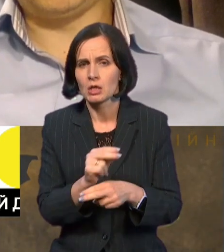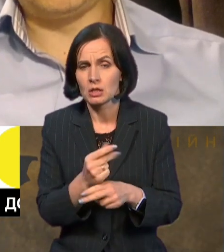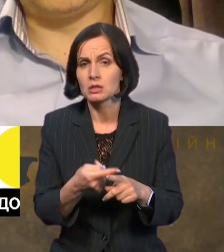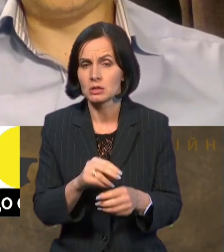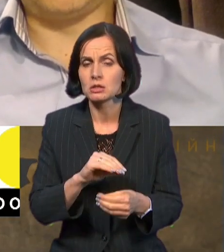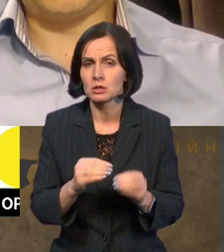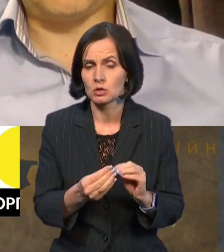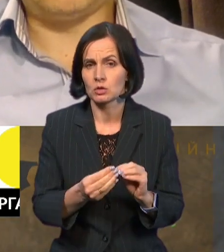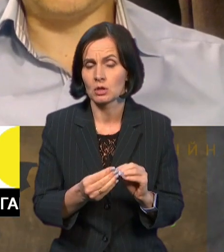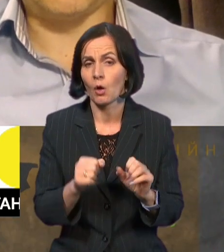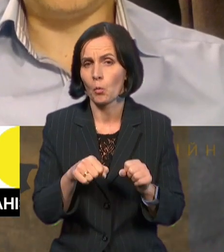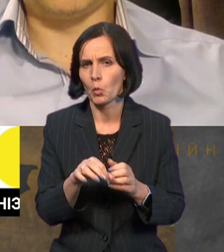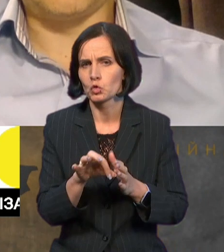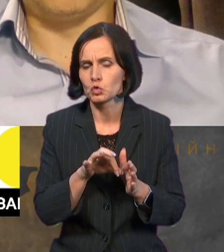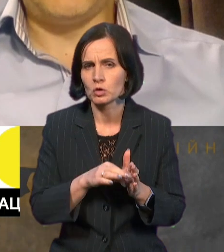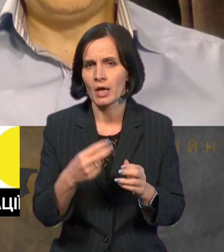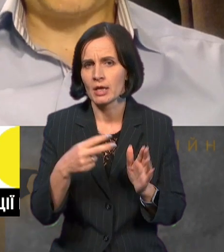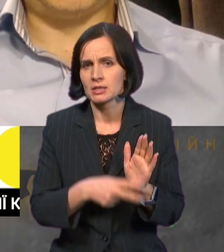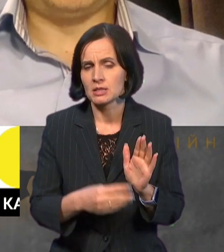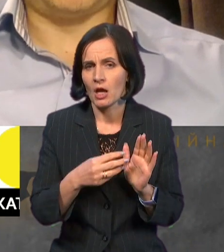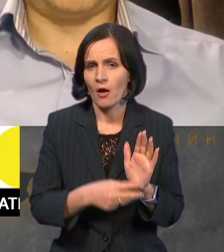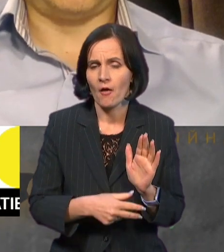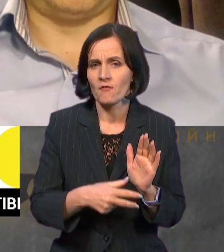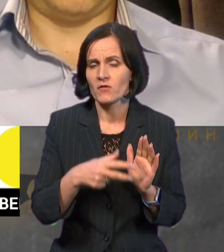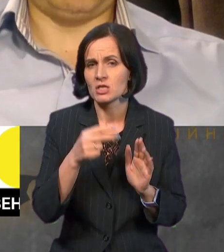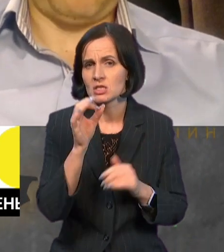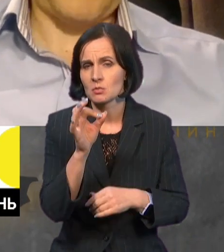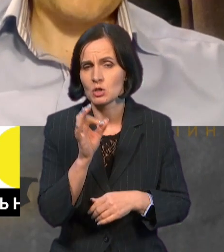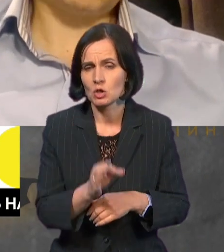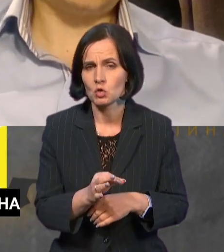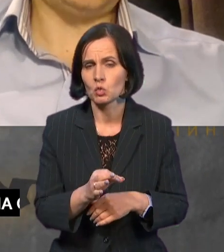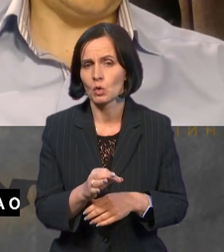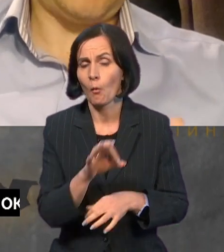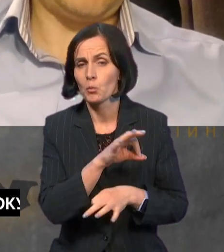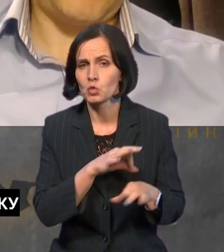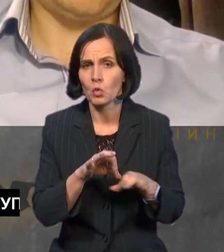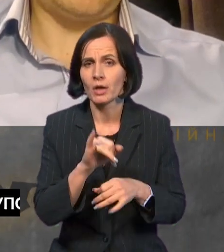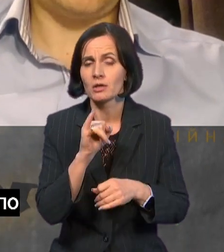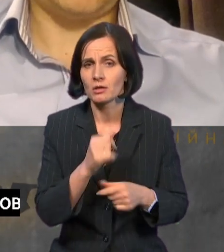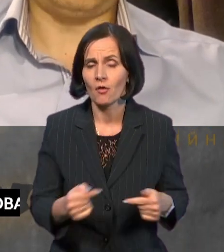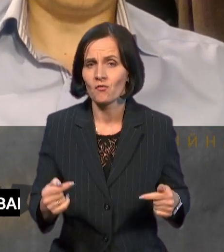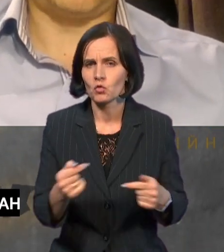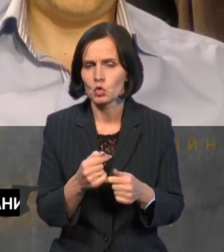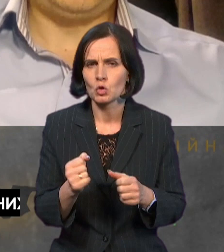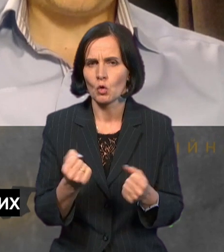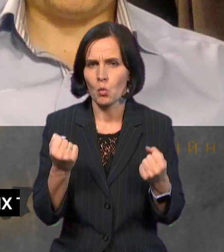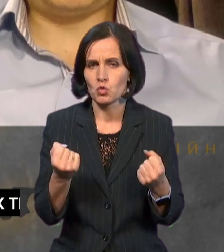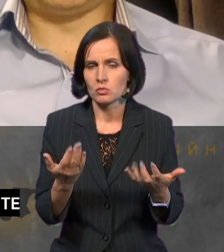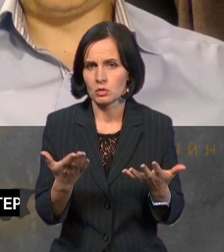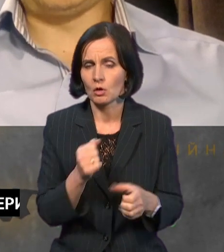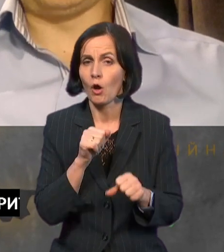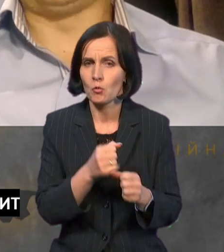можна оцінити десь от 70-80% їх проектної і, відповідно, тієї потужності, яку вони